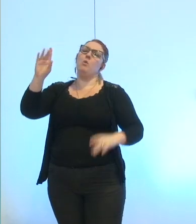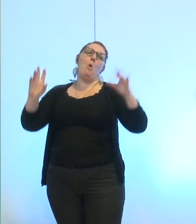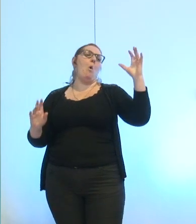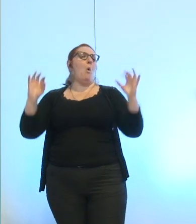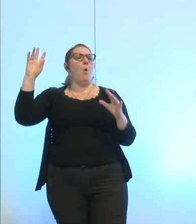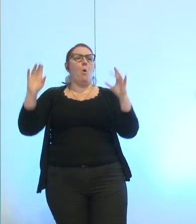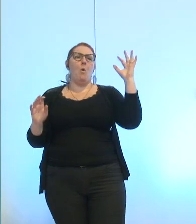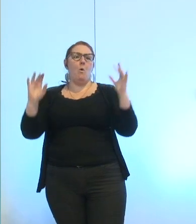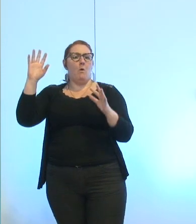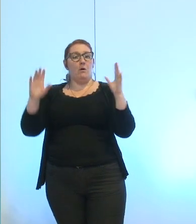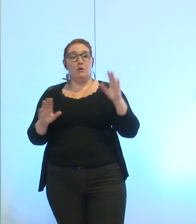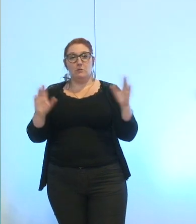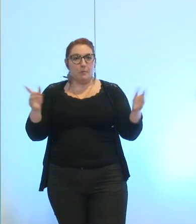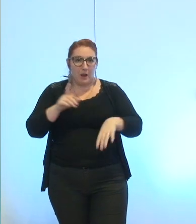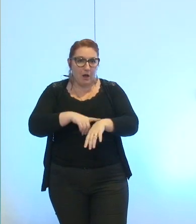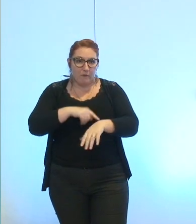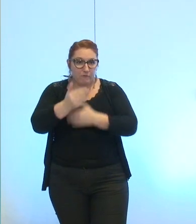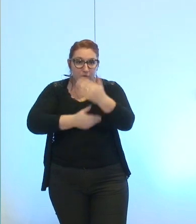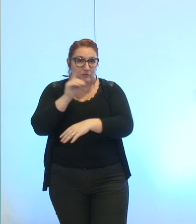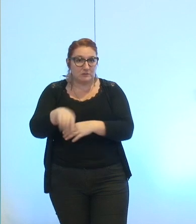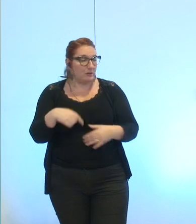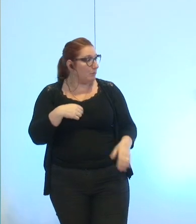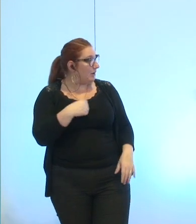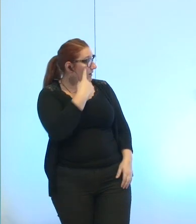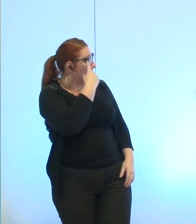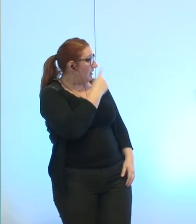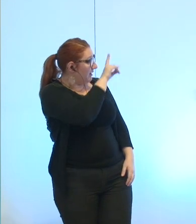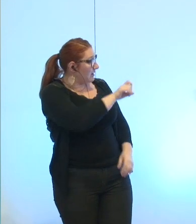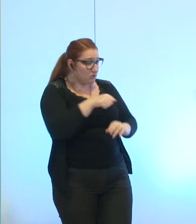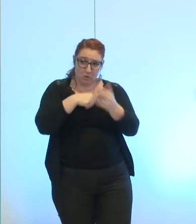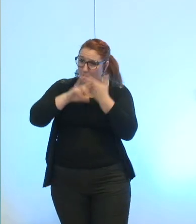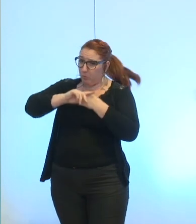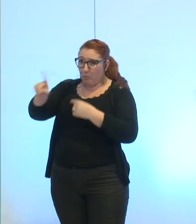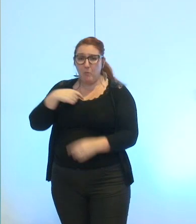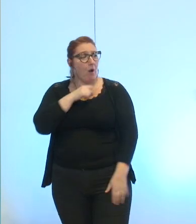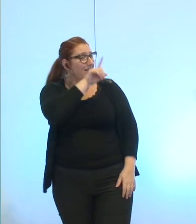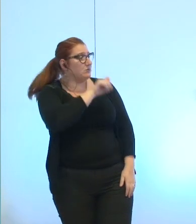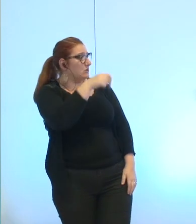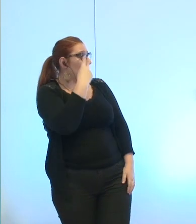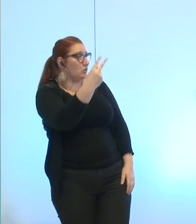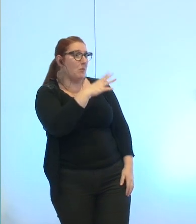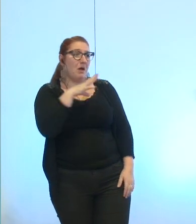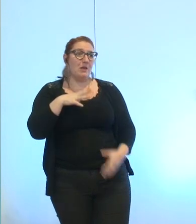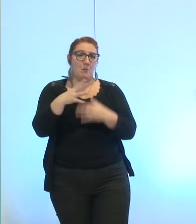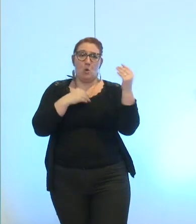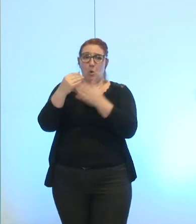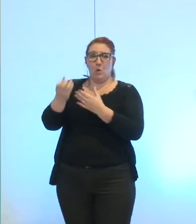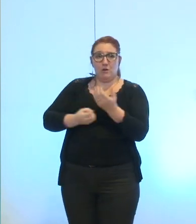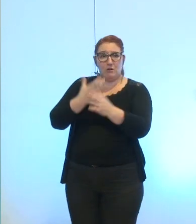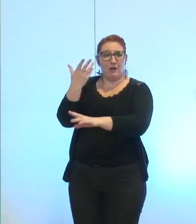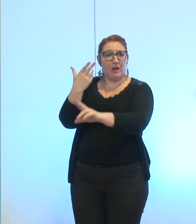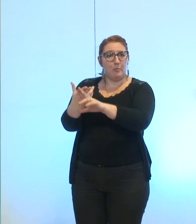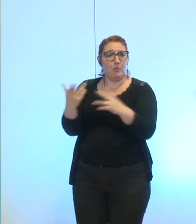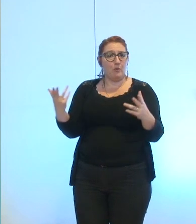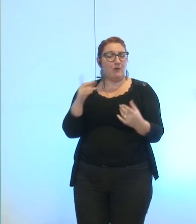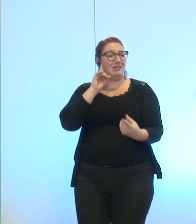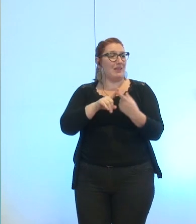vote non mais là maintenant il nous faut avancer qu question j'ai posé deux questions madame Leureux s'est exprimé